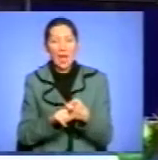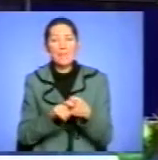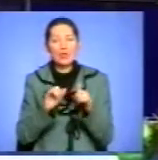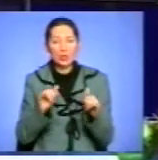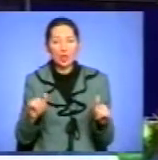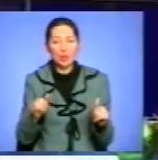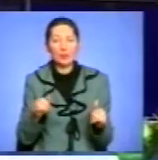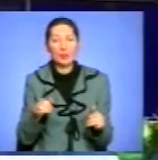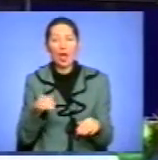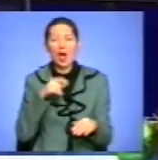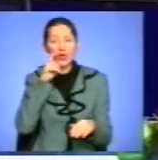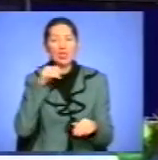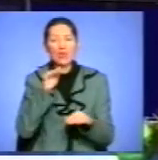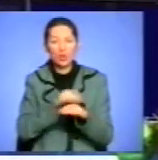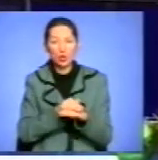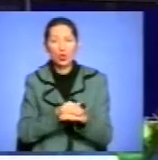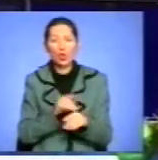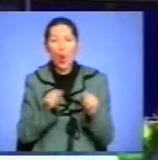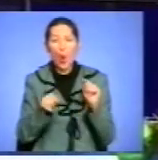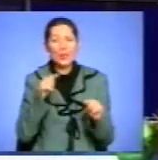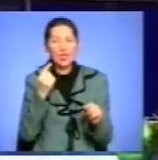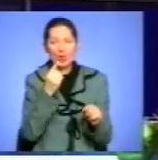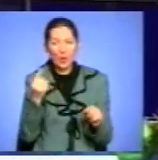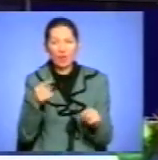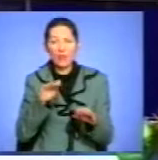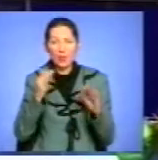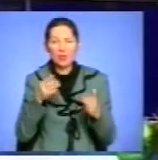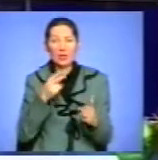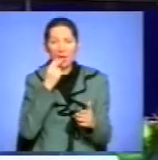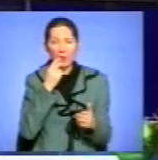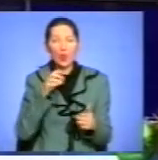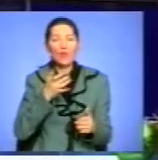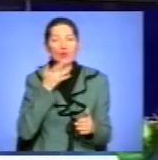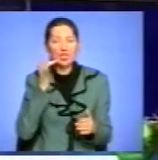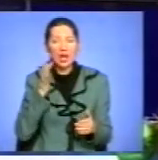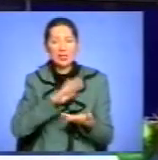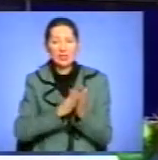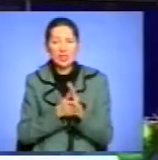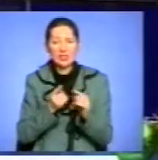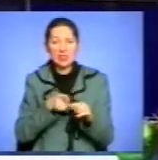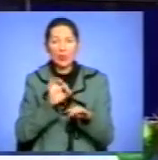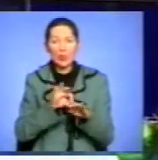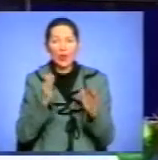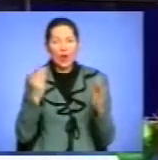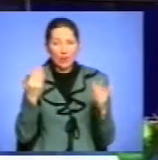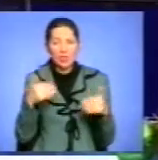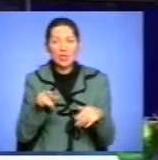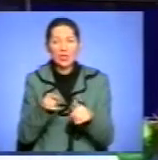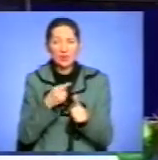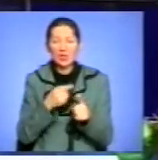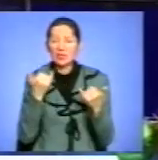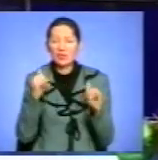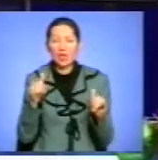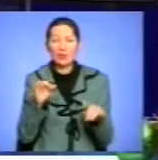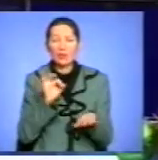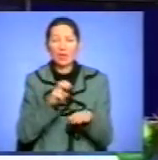те, що в Україні фіксують поодинокі випадки грипу, а у США стан із цією хворобою вже назвали надзвичайним, епідеміологи